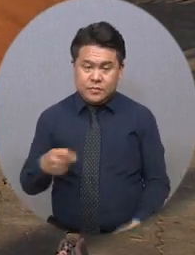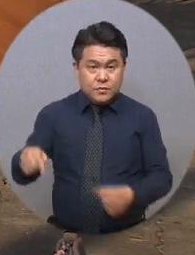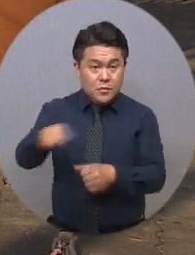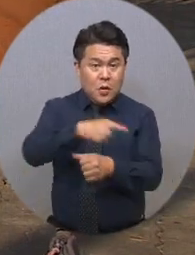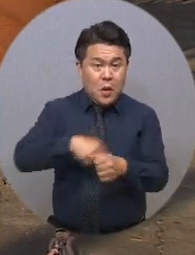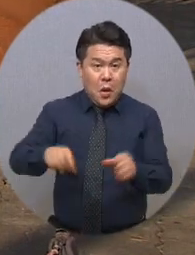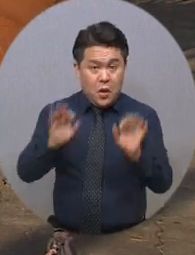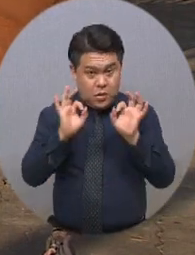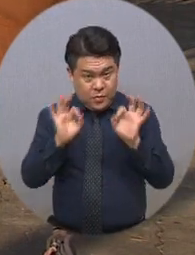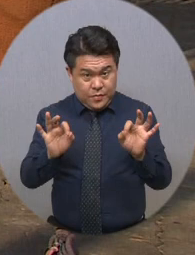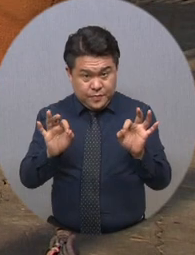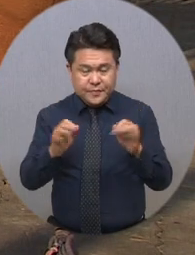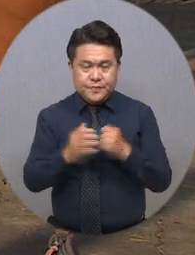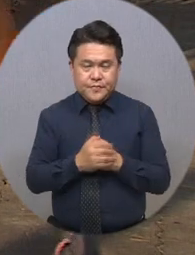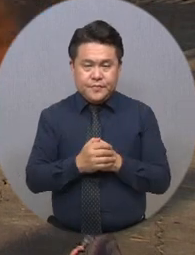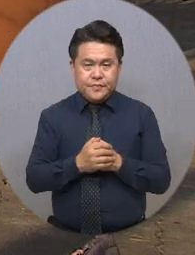그리고